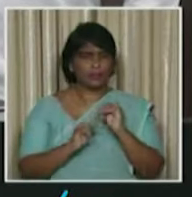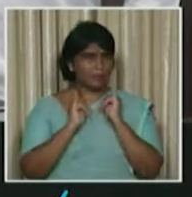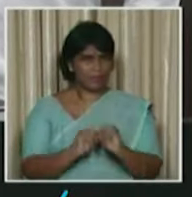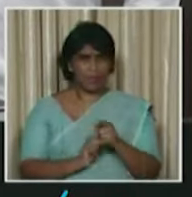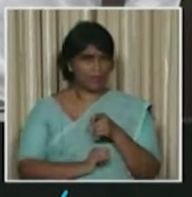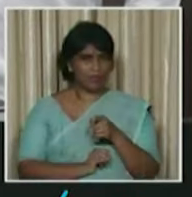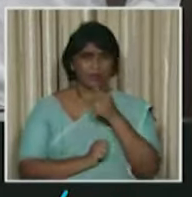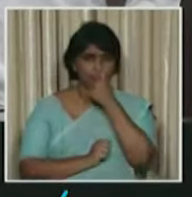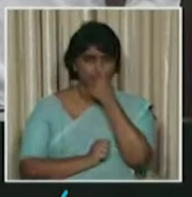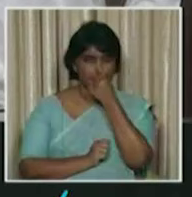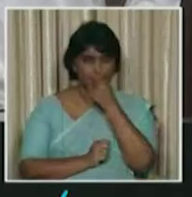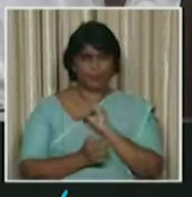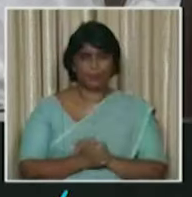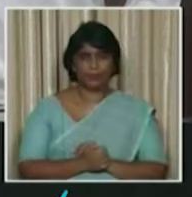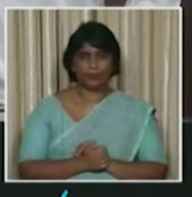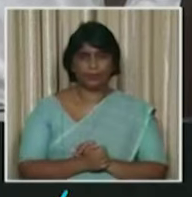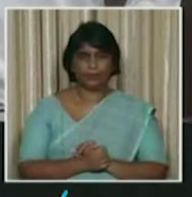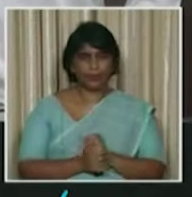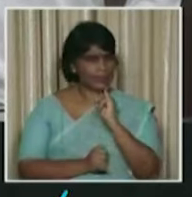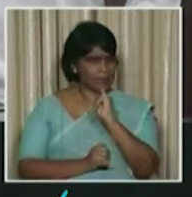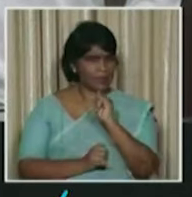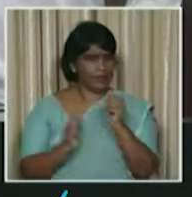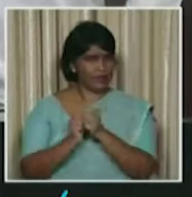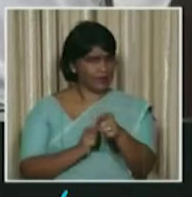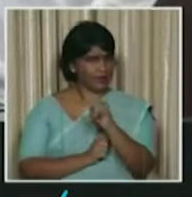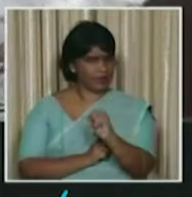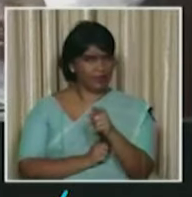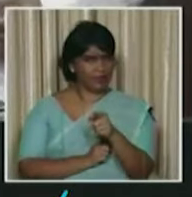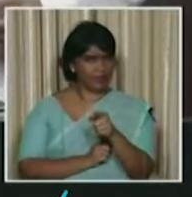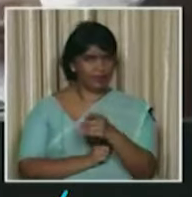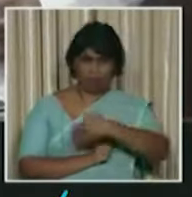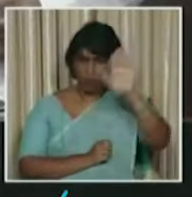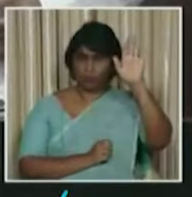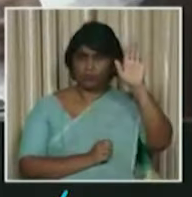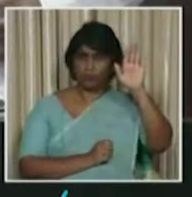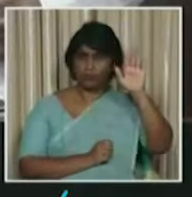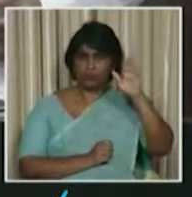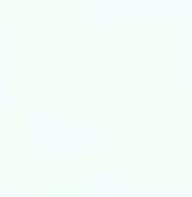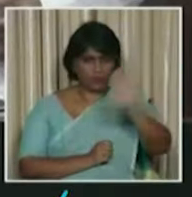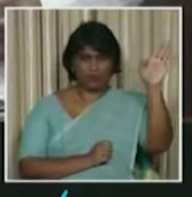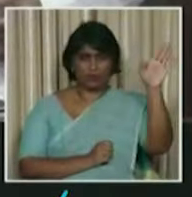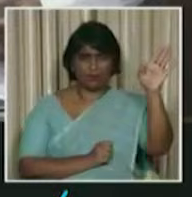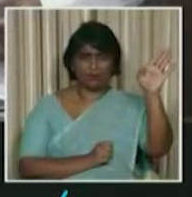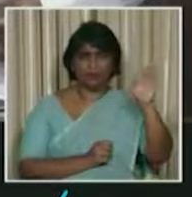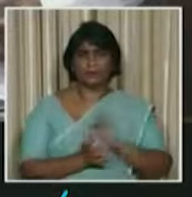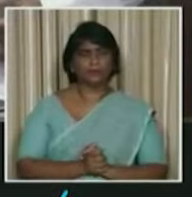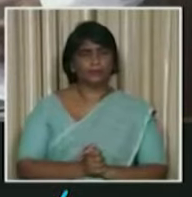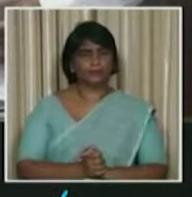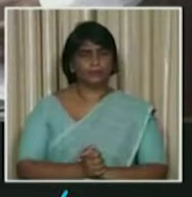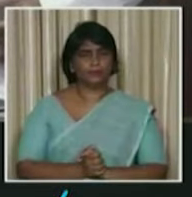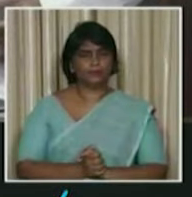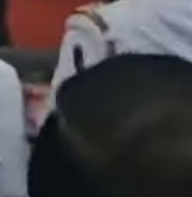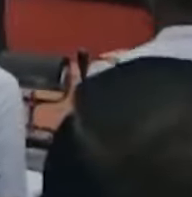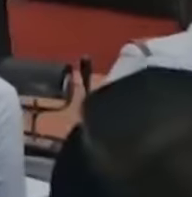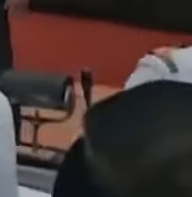අශෝභනයි ඔය කටයුත්ත. මානපරු මන්ත්‍රීතුමා ඉතා අශෝභනයි කටයුත්ත. තමුන්නාසල යන්න මෙතනින්. කරුණා කළා යන්න මෙතනින්. කරුණා කළා